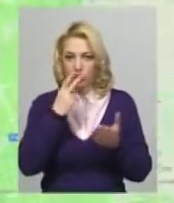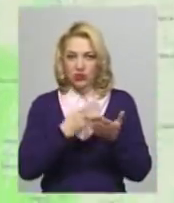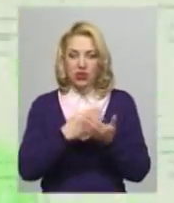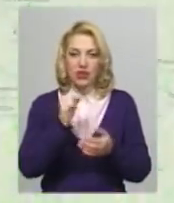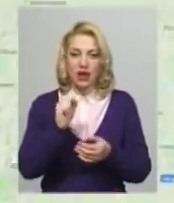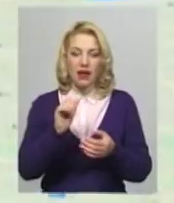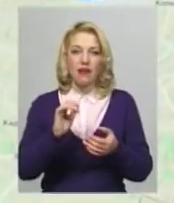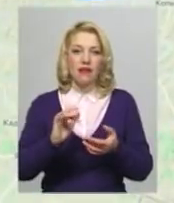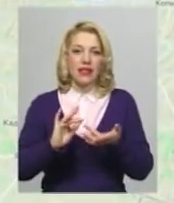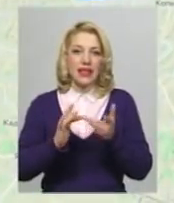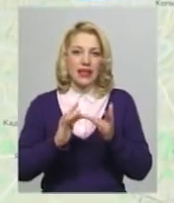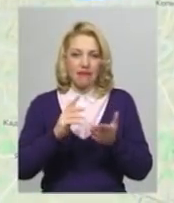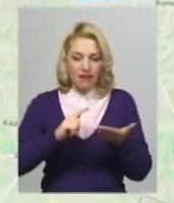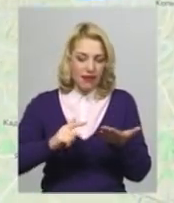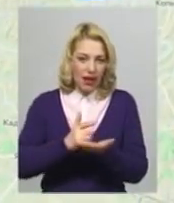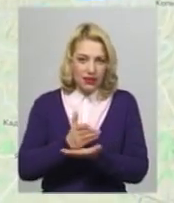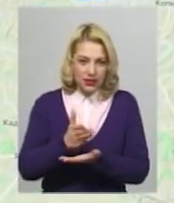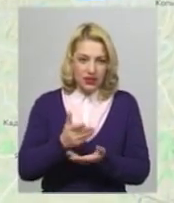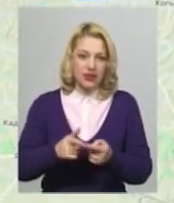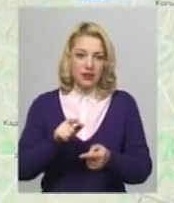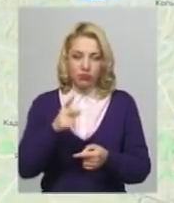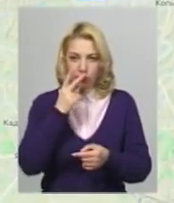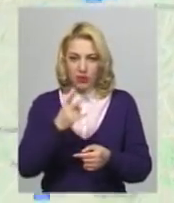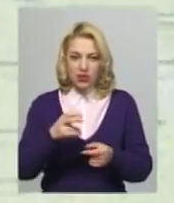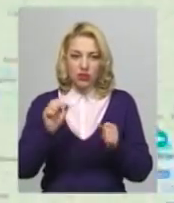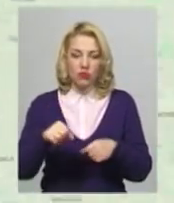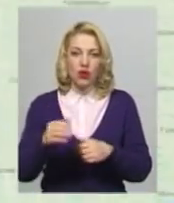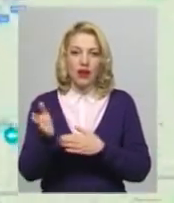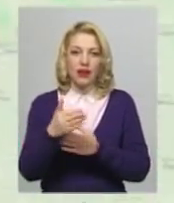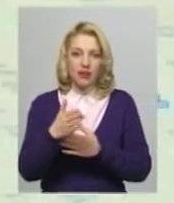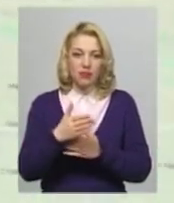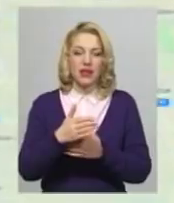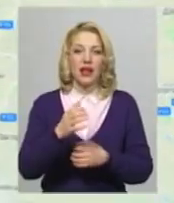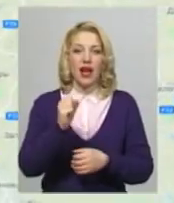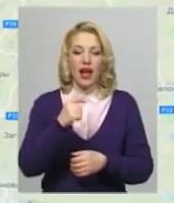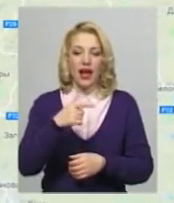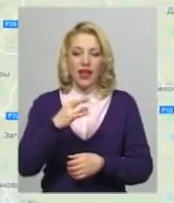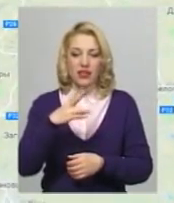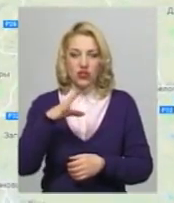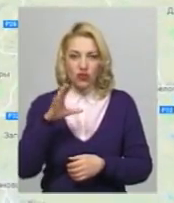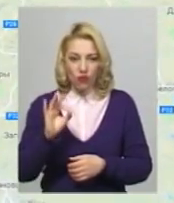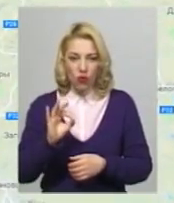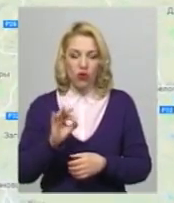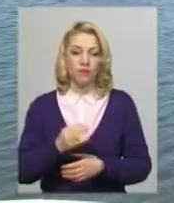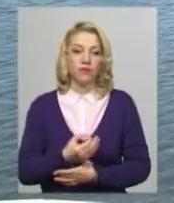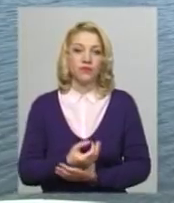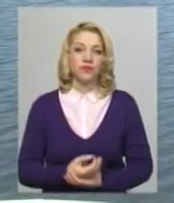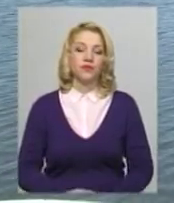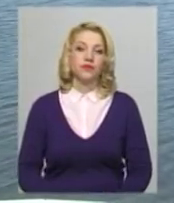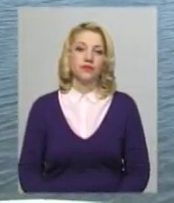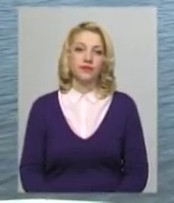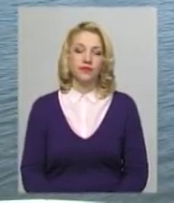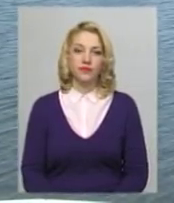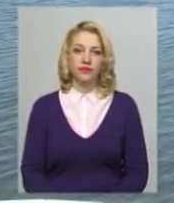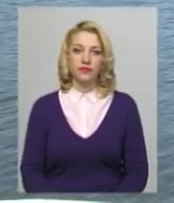Її можна переглянути на сайті Управління Державного агентства рибного господарства у Хмельницькій області, каже Андрій Полудняк. Леся Боровець,